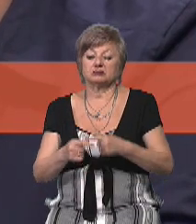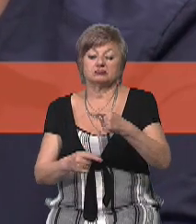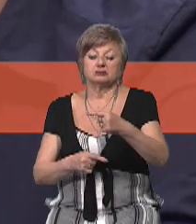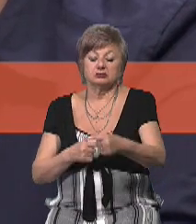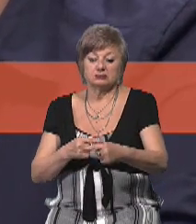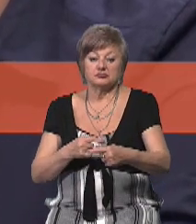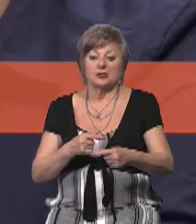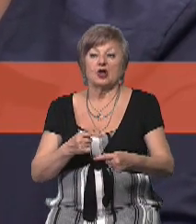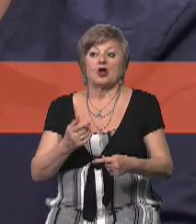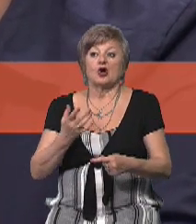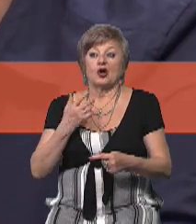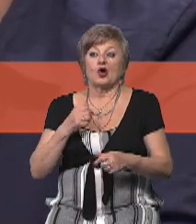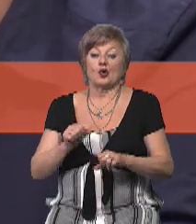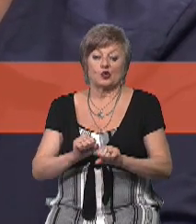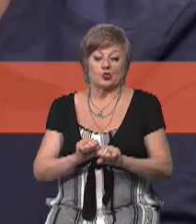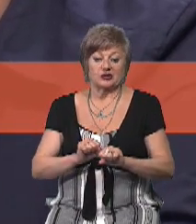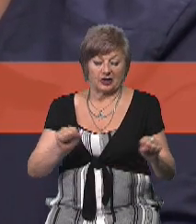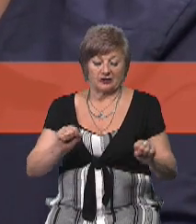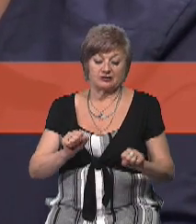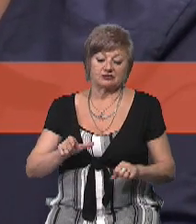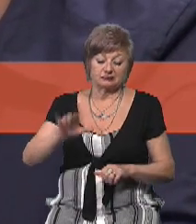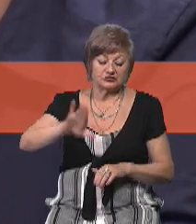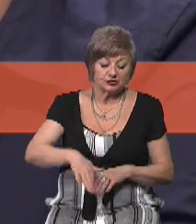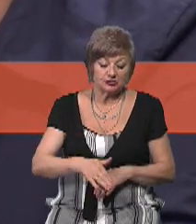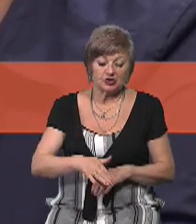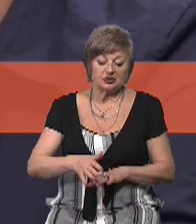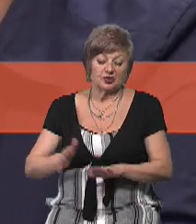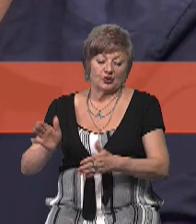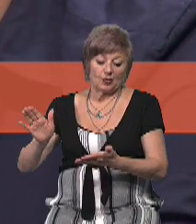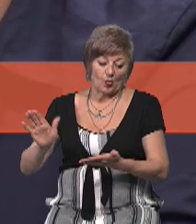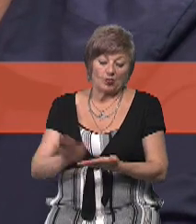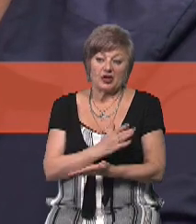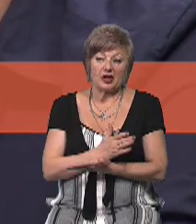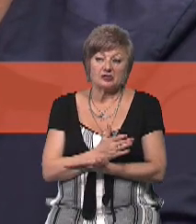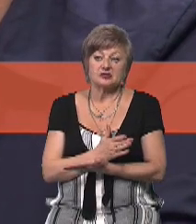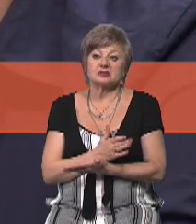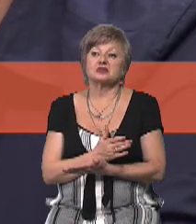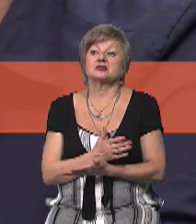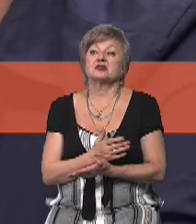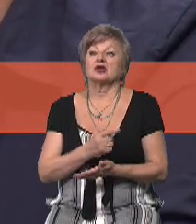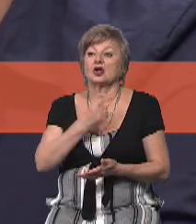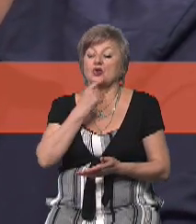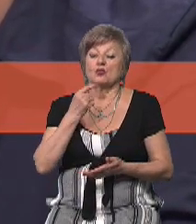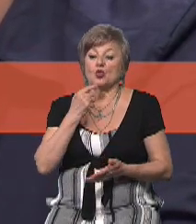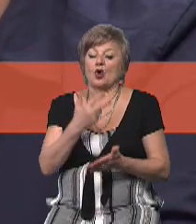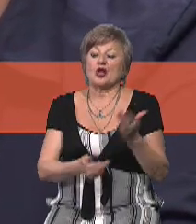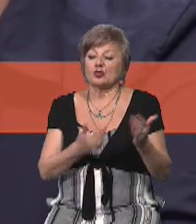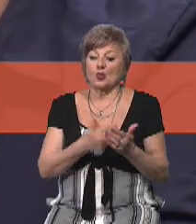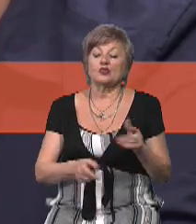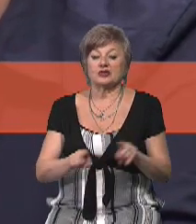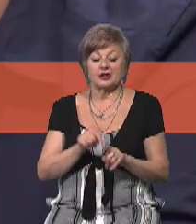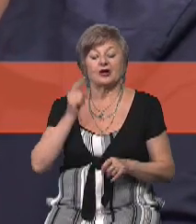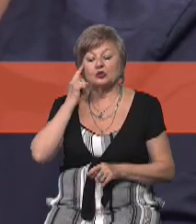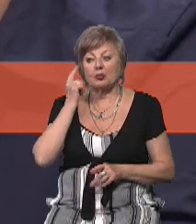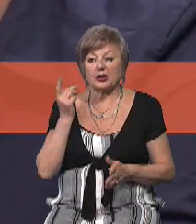підрив Дніпро-ГЕСу, їх змітають начебто ці, і німці там всі гинуть, і їх там багато тоне, відповідно. А насправді, які були